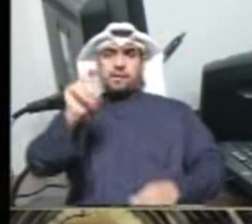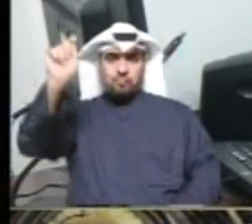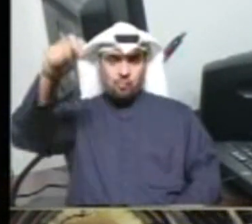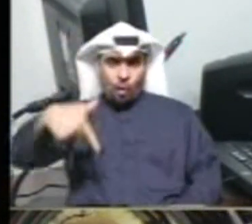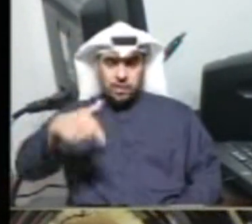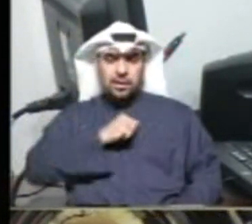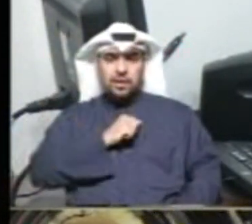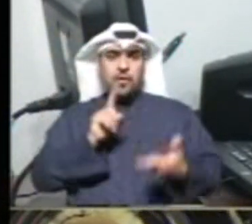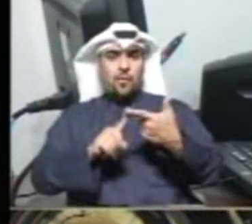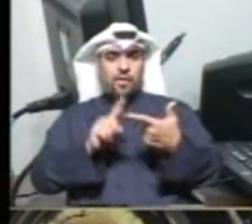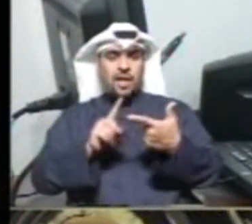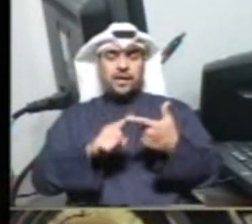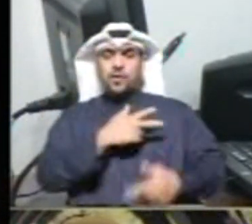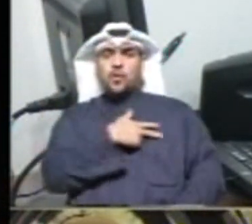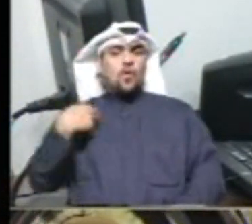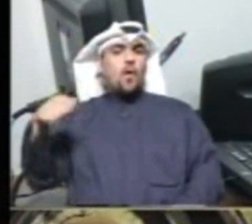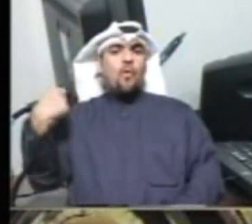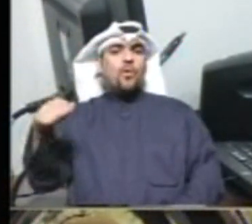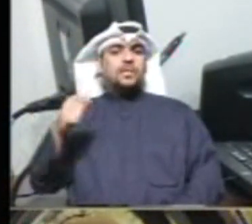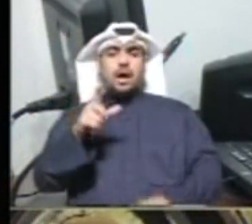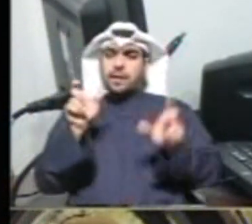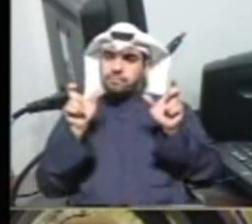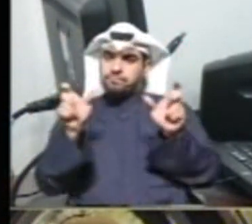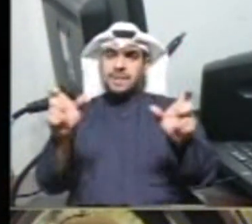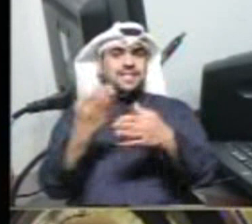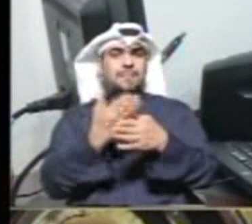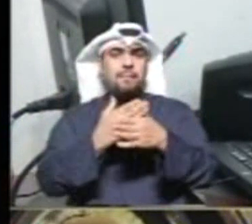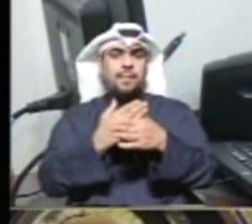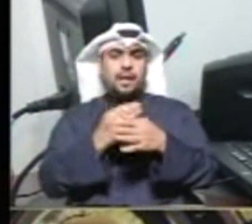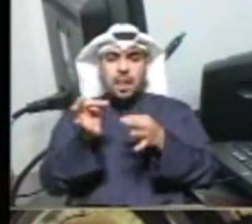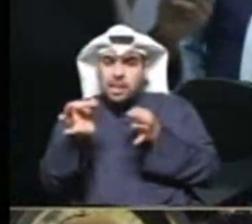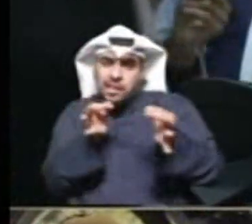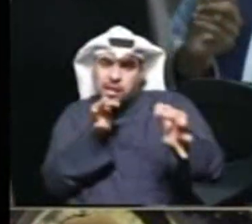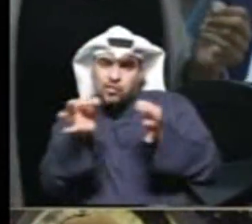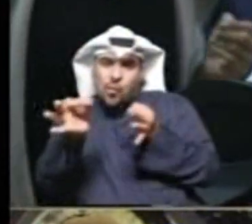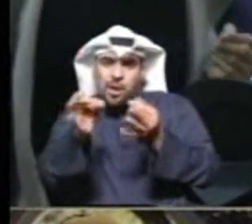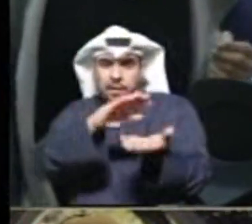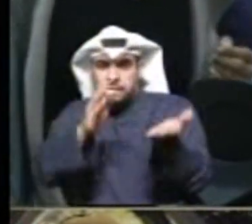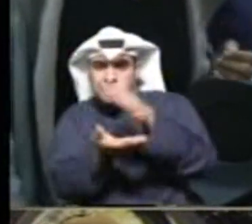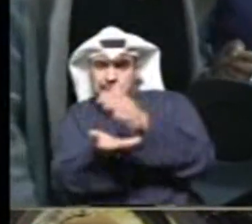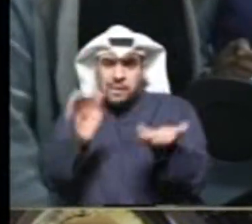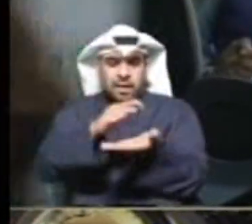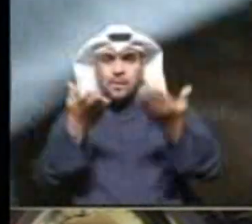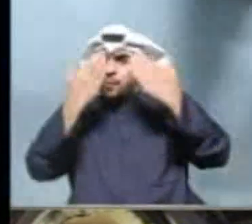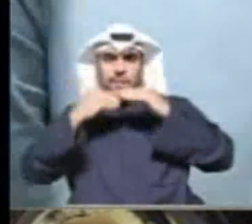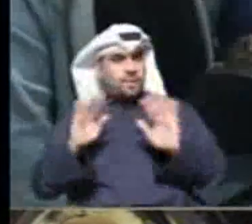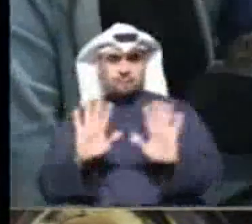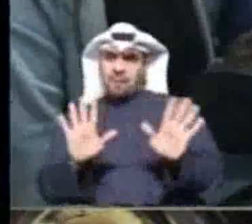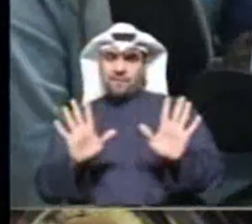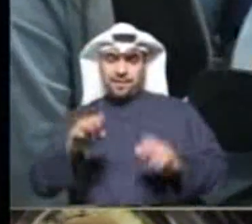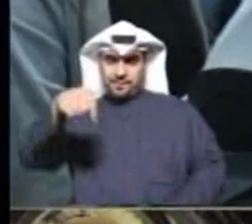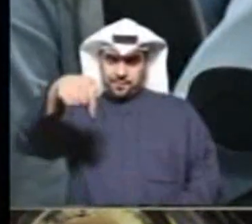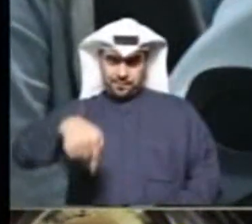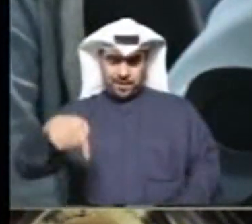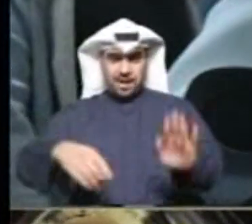أكبر. أصبح هذا الترخيص محمي من التزوير، في باركود يحمي. الترخيص التجاري الإلكتروني يحقق